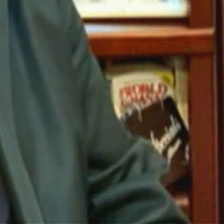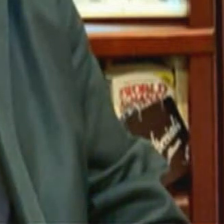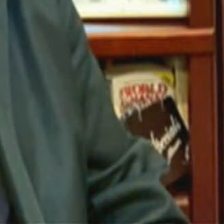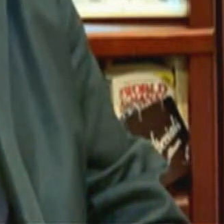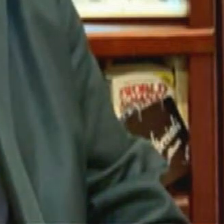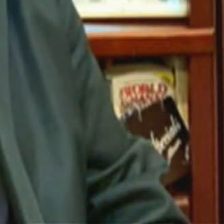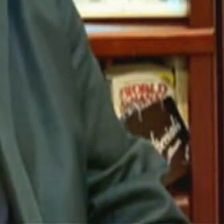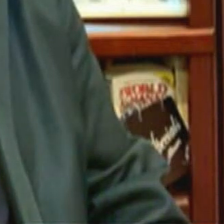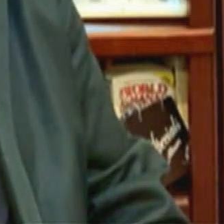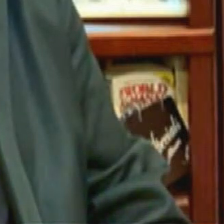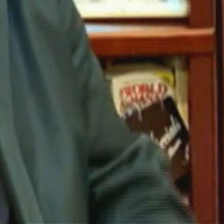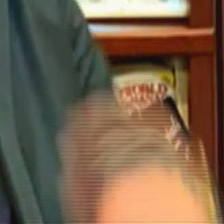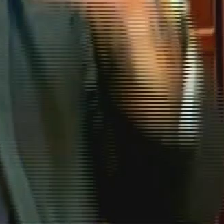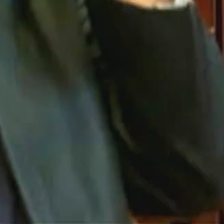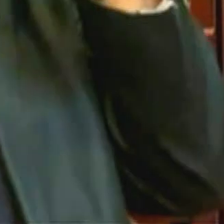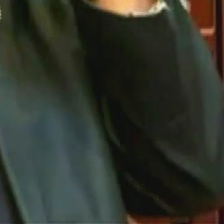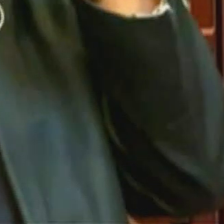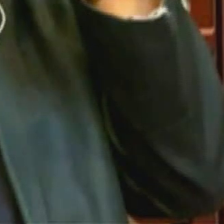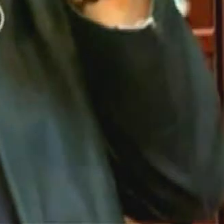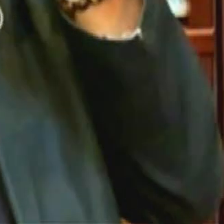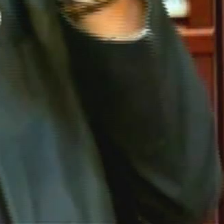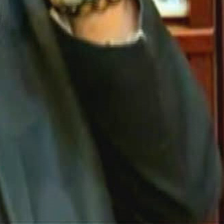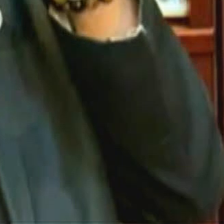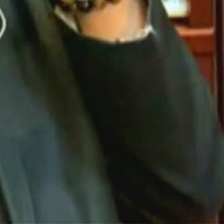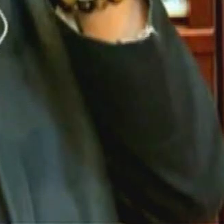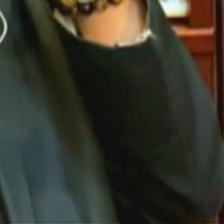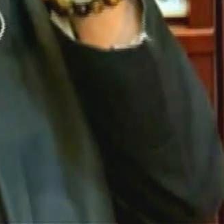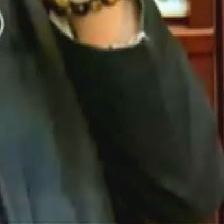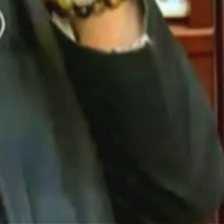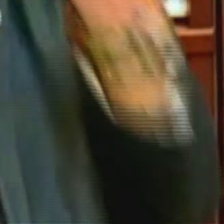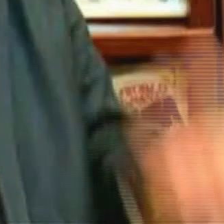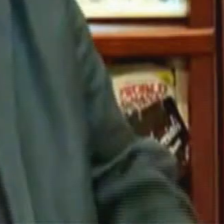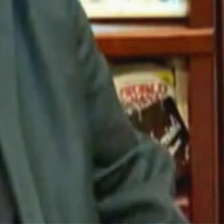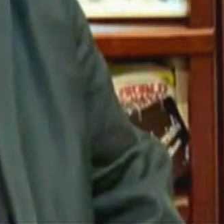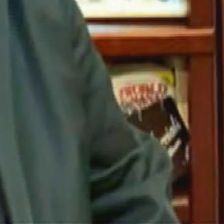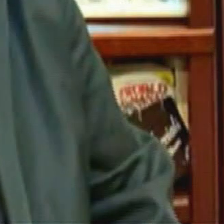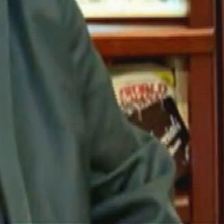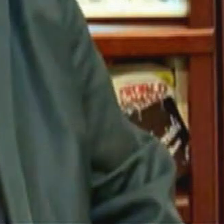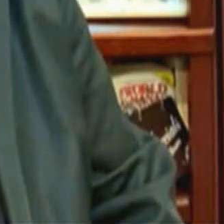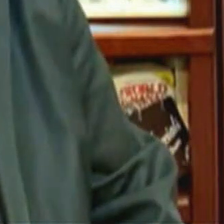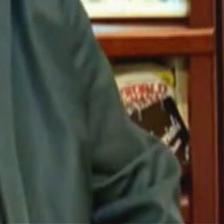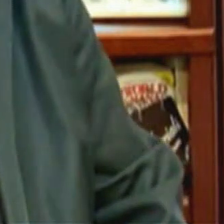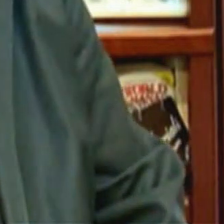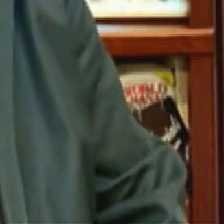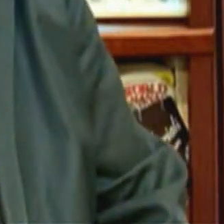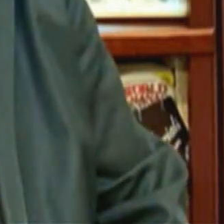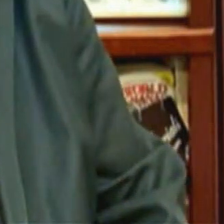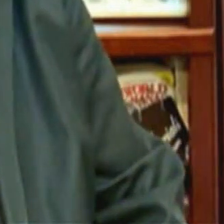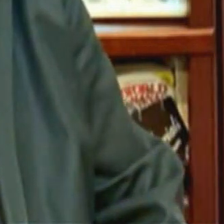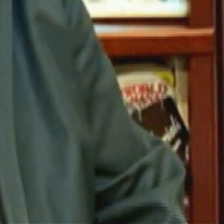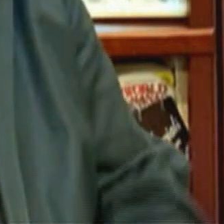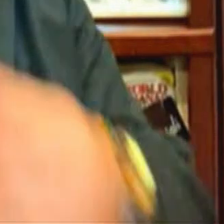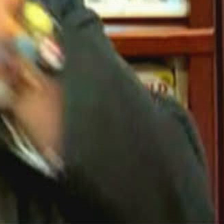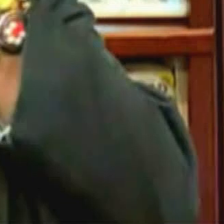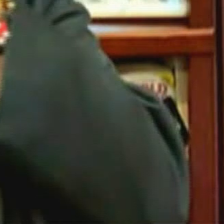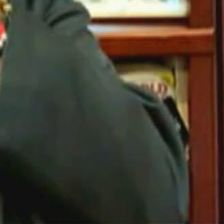ของมีงามอาเราก็พฤศจิกาพระเอก 23ล้าน Roadบวก